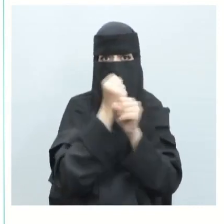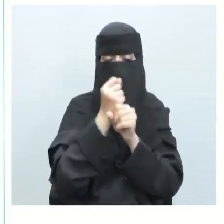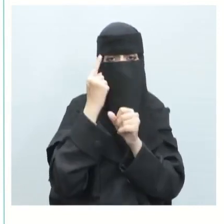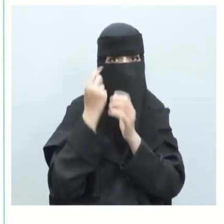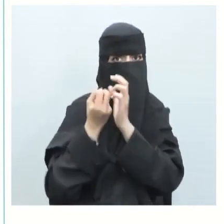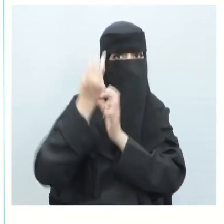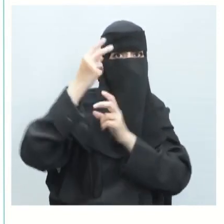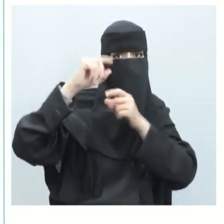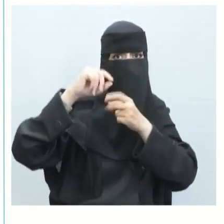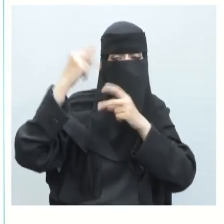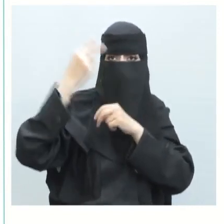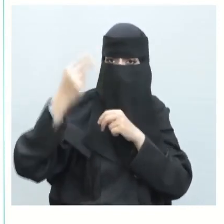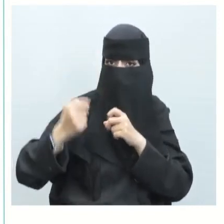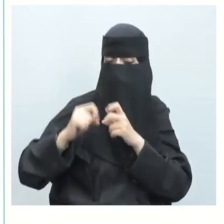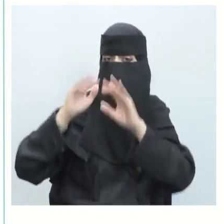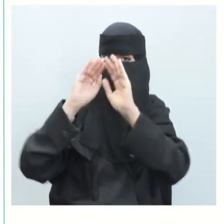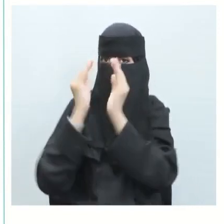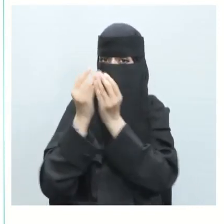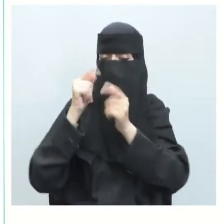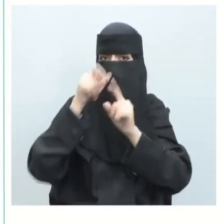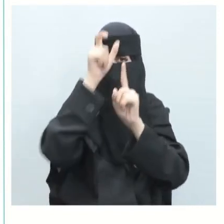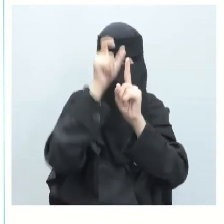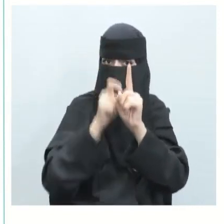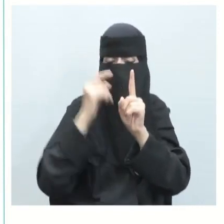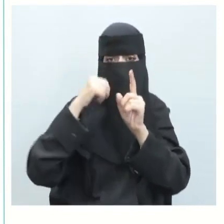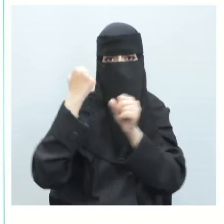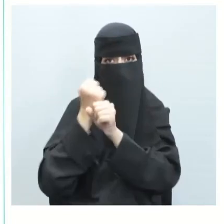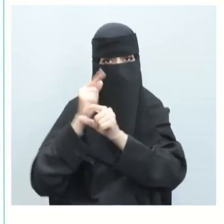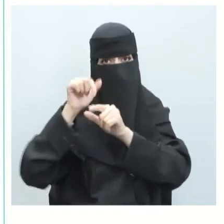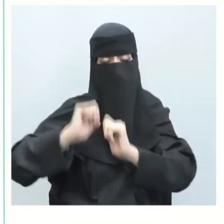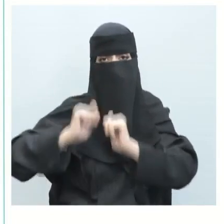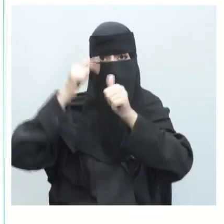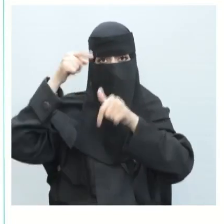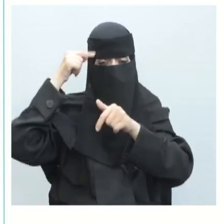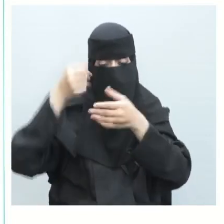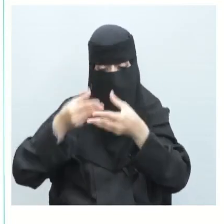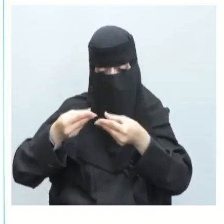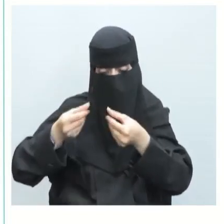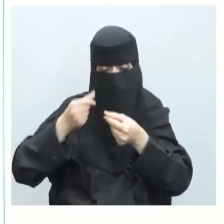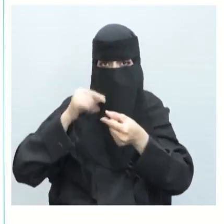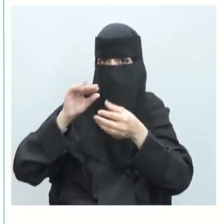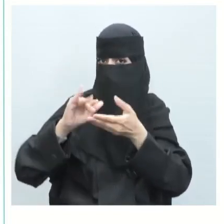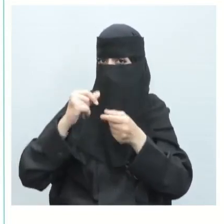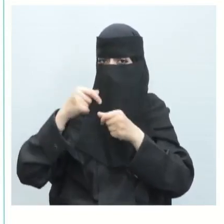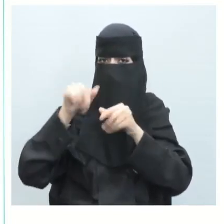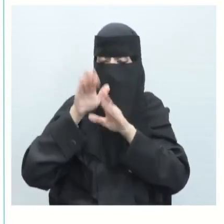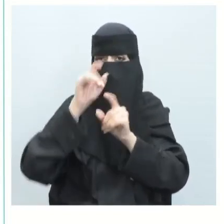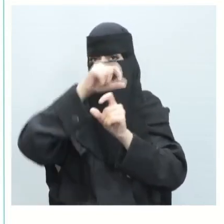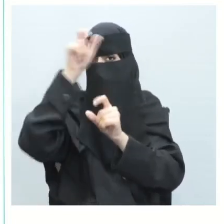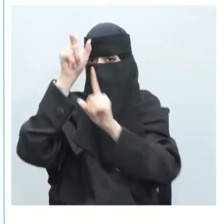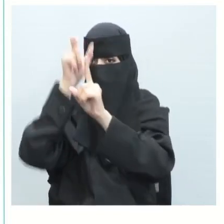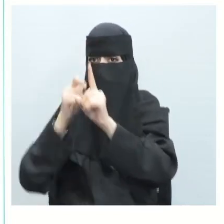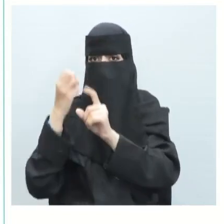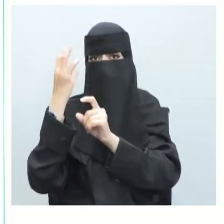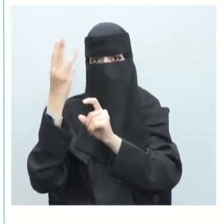تصميم المنتج موظف لديه قدره في فهم المواد الخام وطبيعتها وعلاقاتها وبالتالي موظف اخر